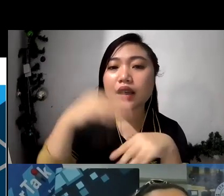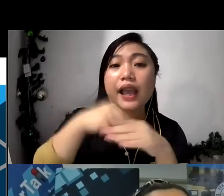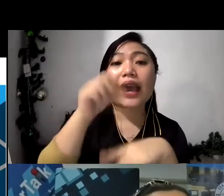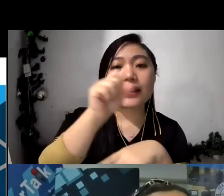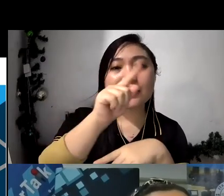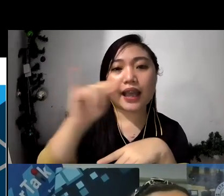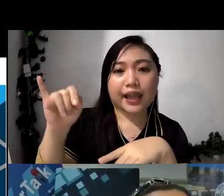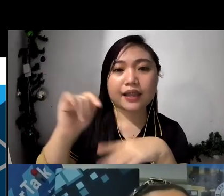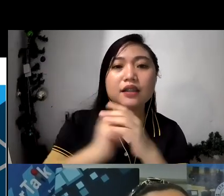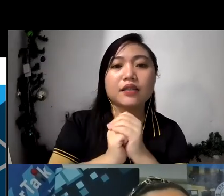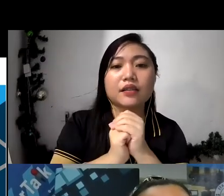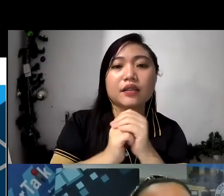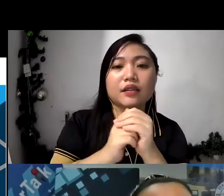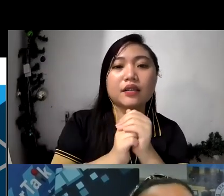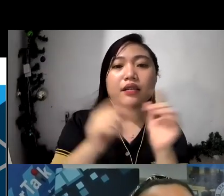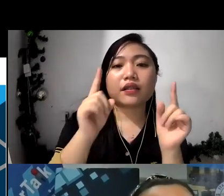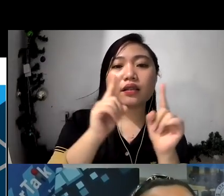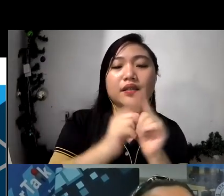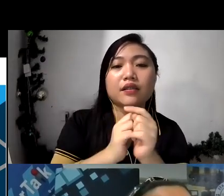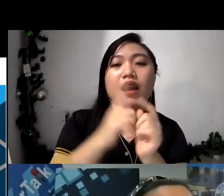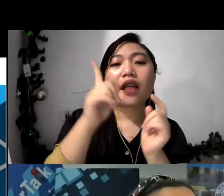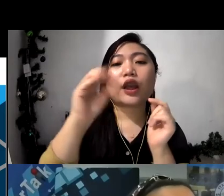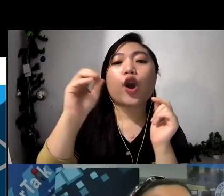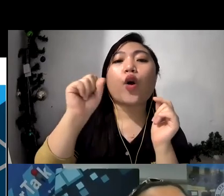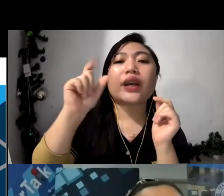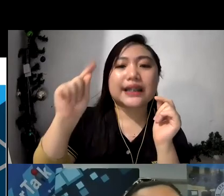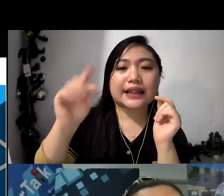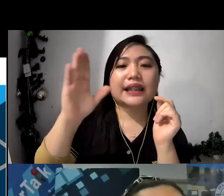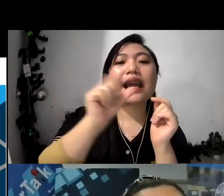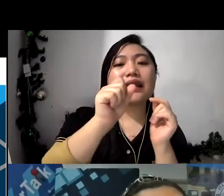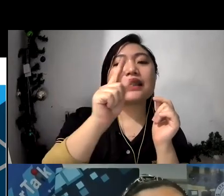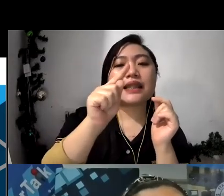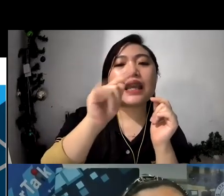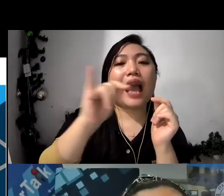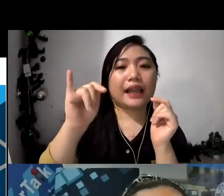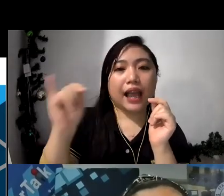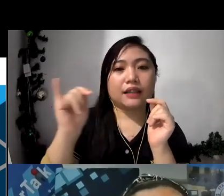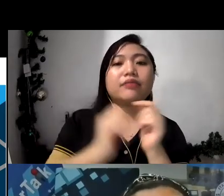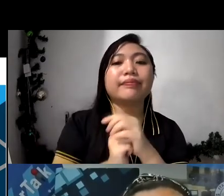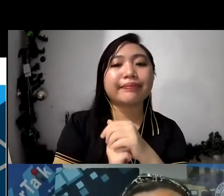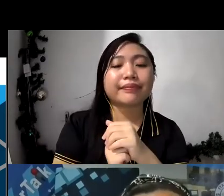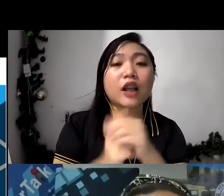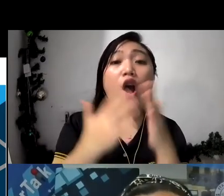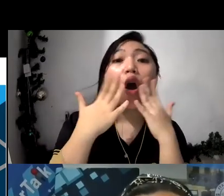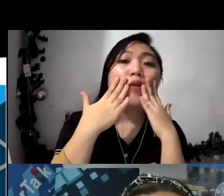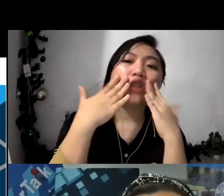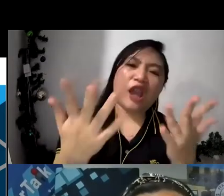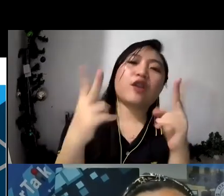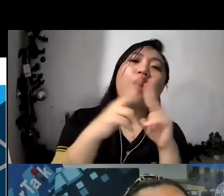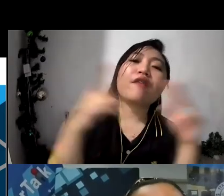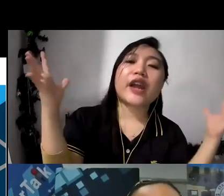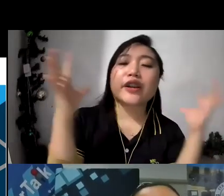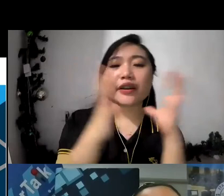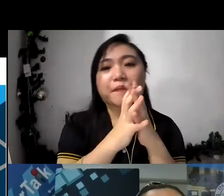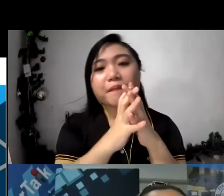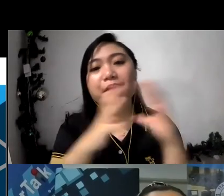STII, but not STII Library, but the department. Yun po. Hey, so thank you very, very